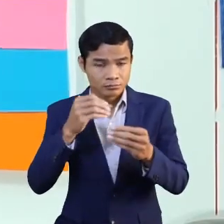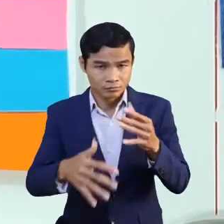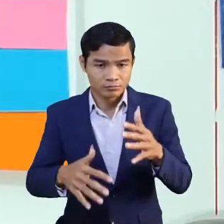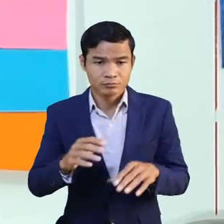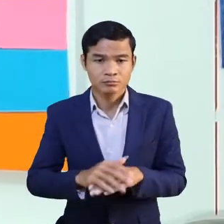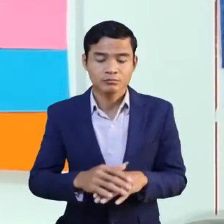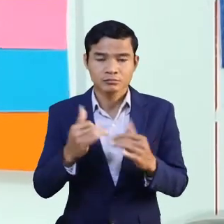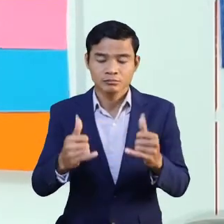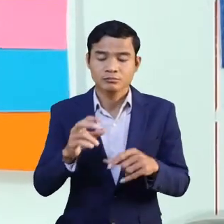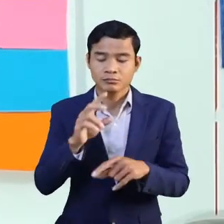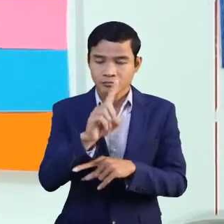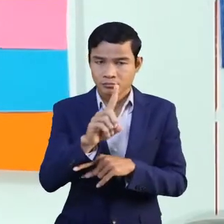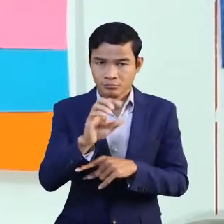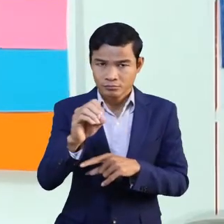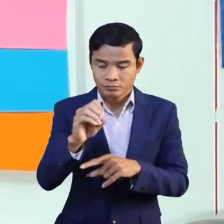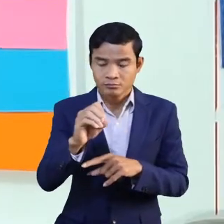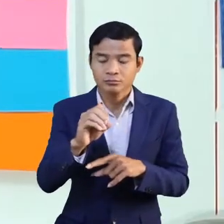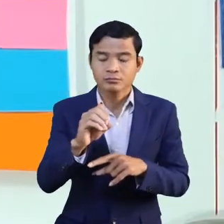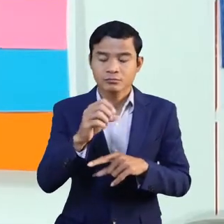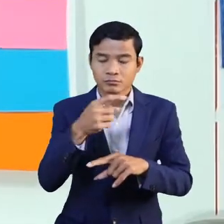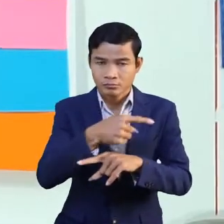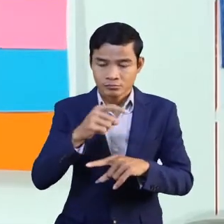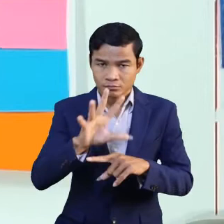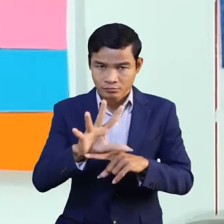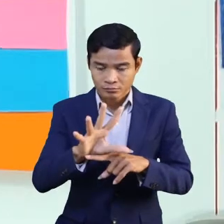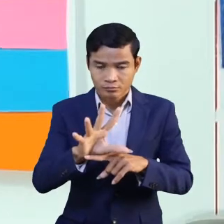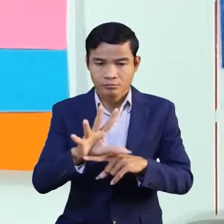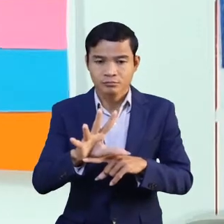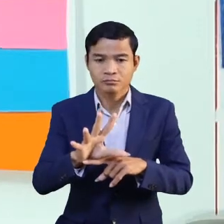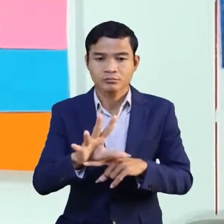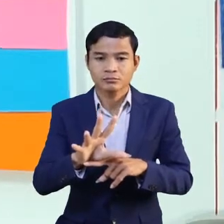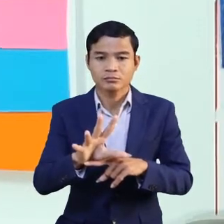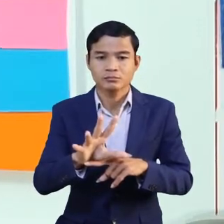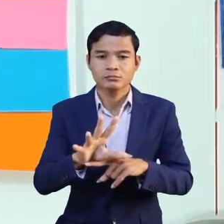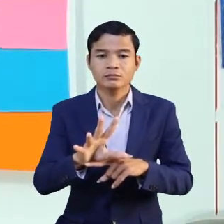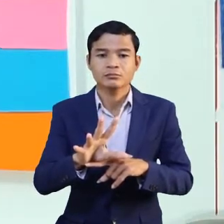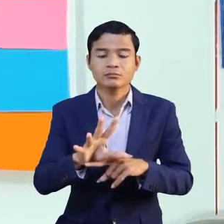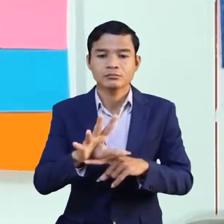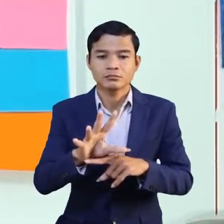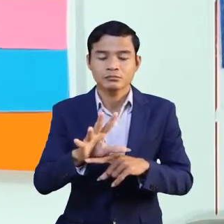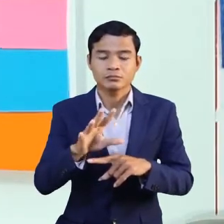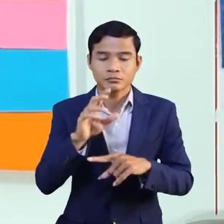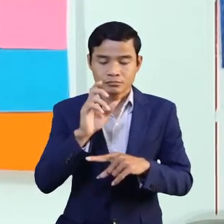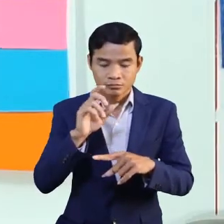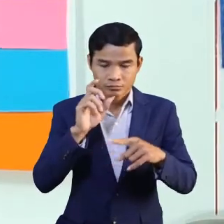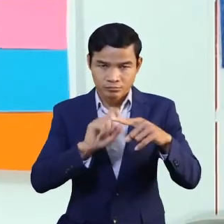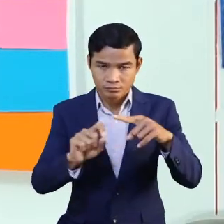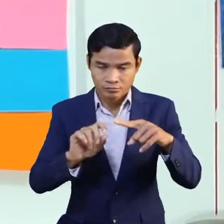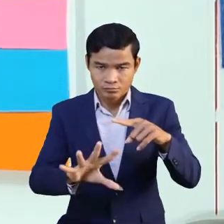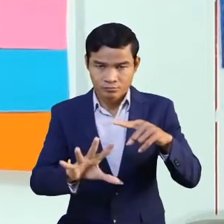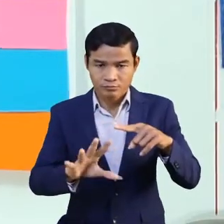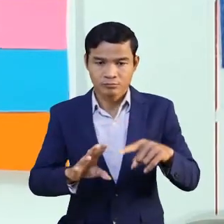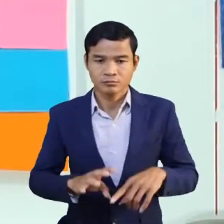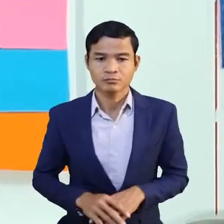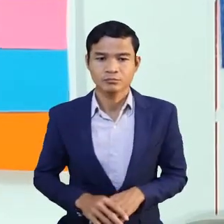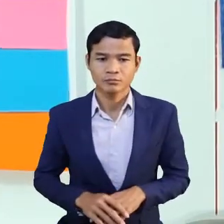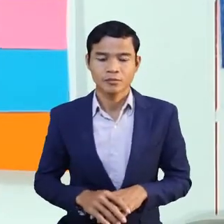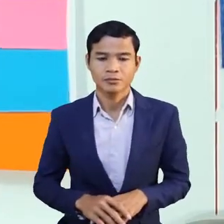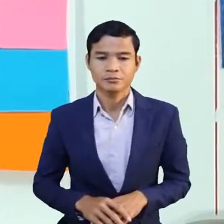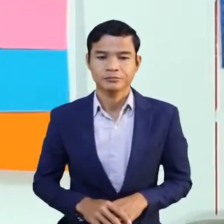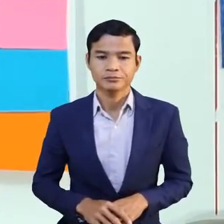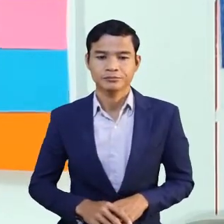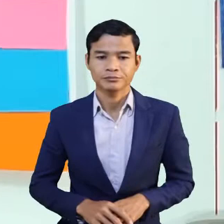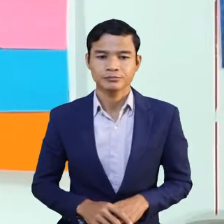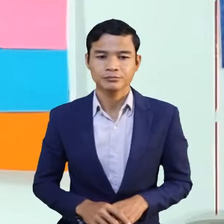ត្តការដកអញ្ចឹង10 10ដក5នៅសល់ចា10ដក5នៅសល់5យើងសរសេរលេខ5ចាណា